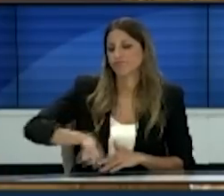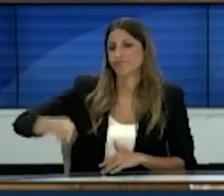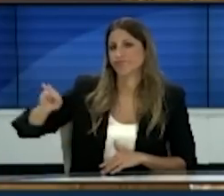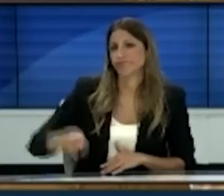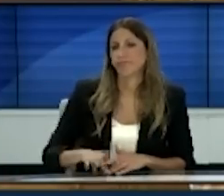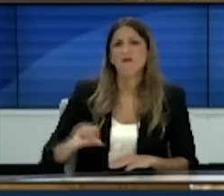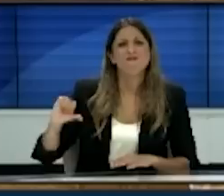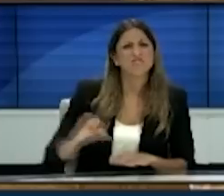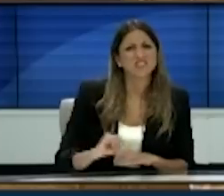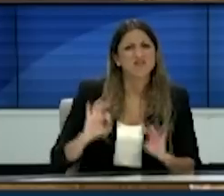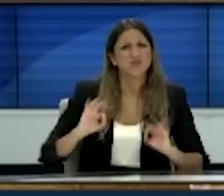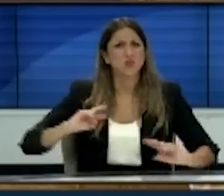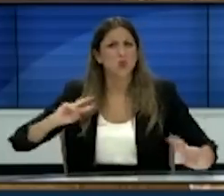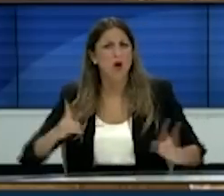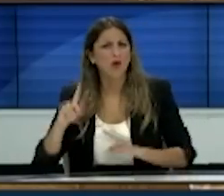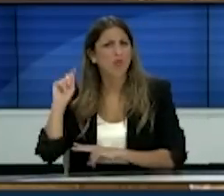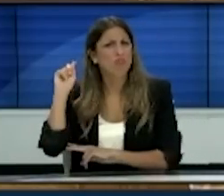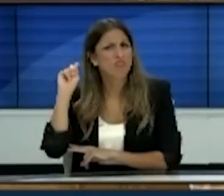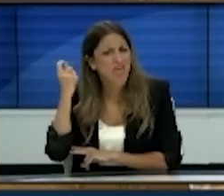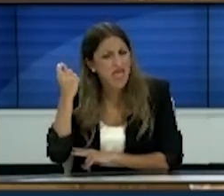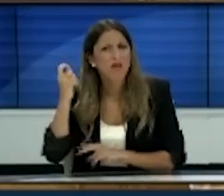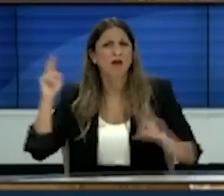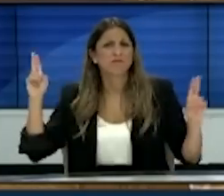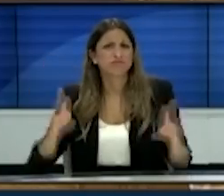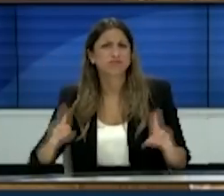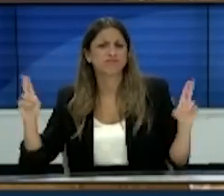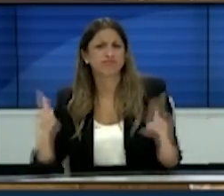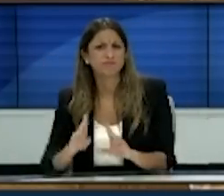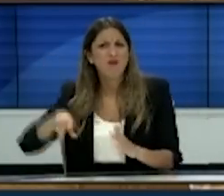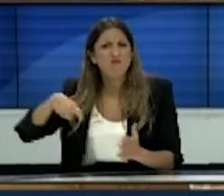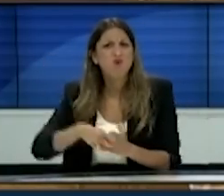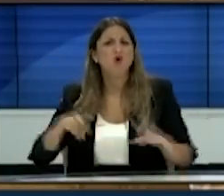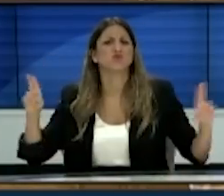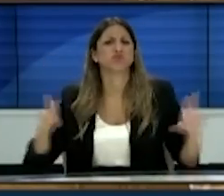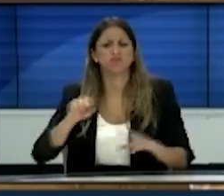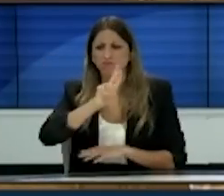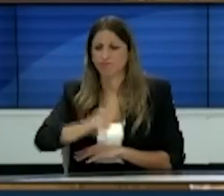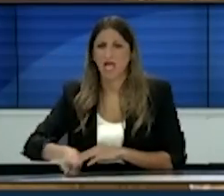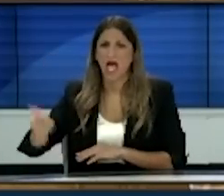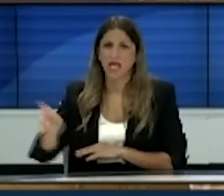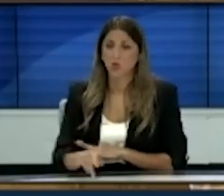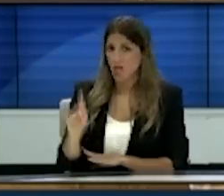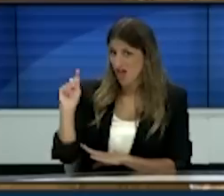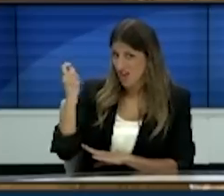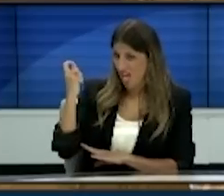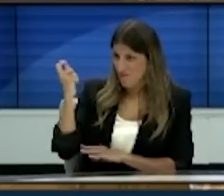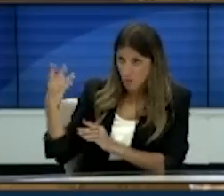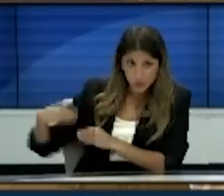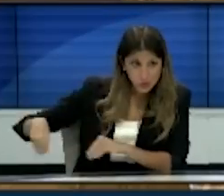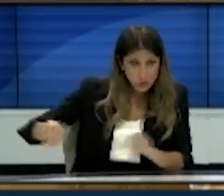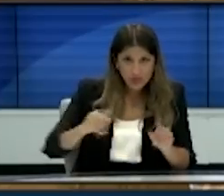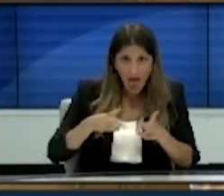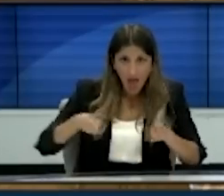φυσικό αέριο, ηλεκτρική ενέργεια, χωρίς γενναία μείωση και πλαφόν στην τιμή του ηλεκτρικού ρεύματος και του φυσικού